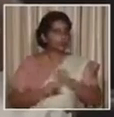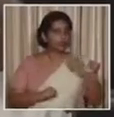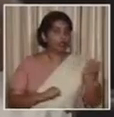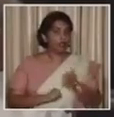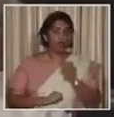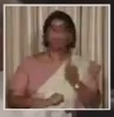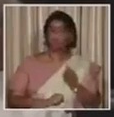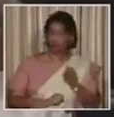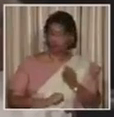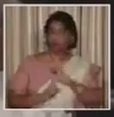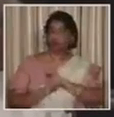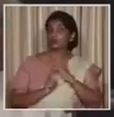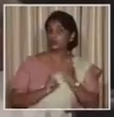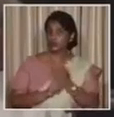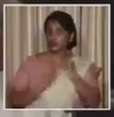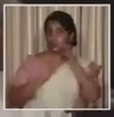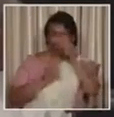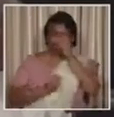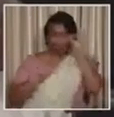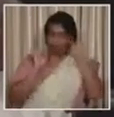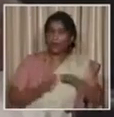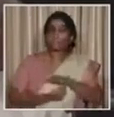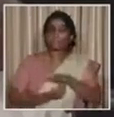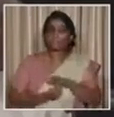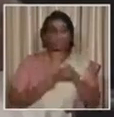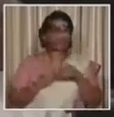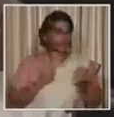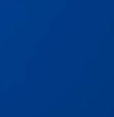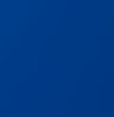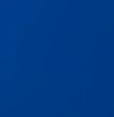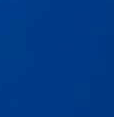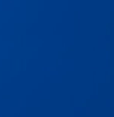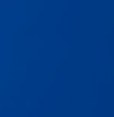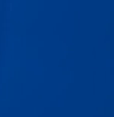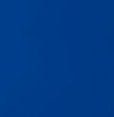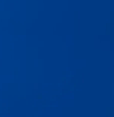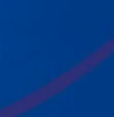නව මූල්‍ය සංස්කෘතියක් හා දූෂණයෙන් තොර පරිසරයක් මේ මගින් නිර්මාණය වෙනවා